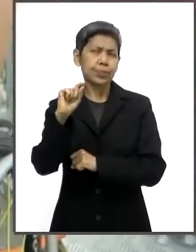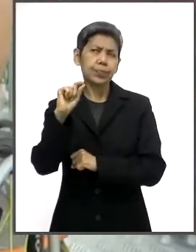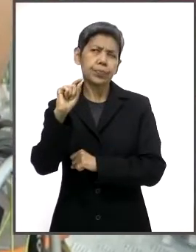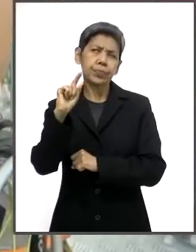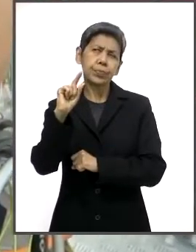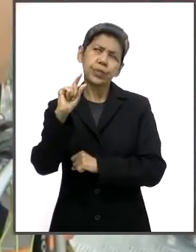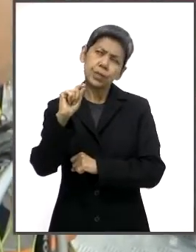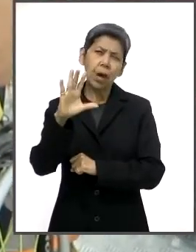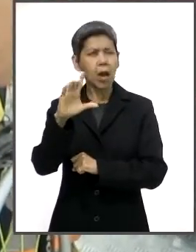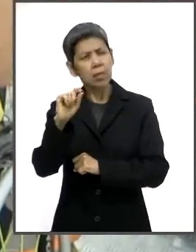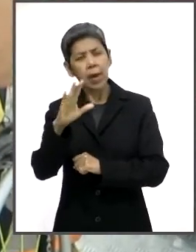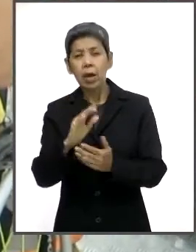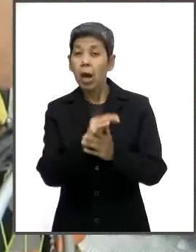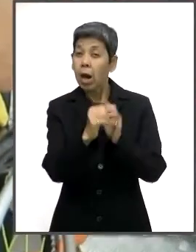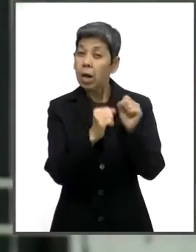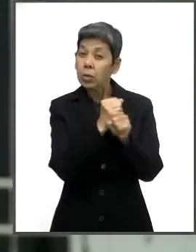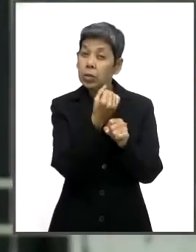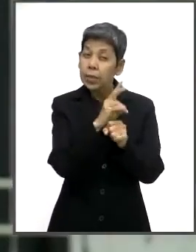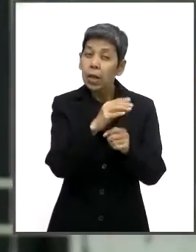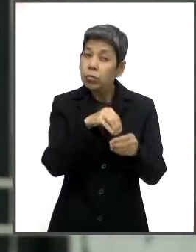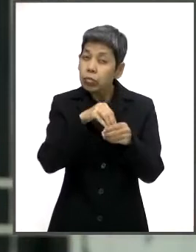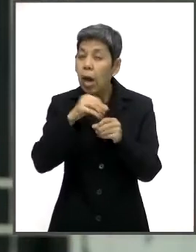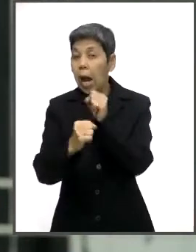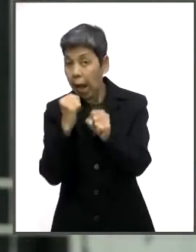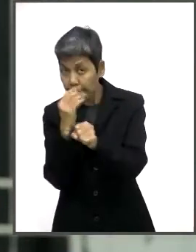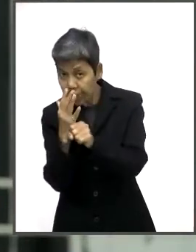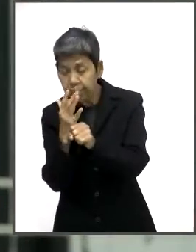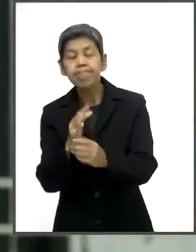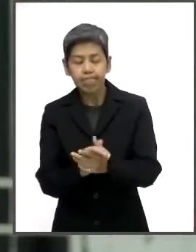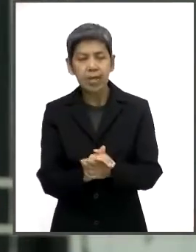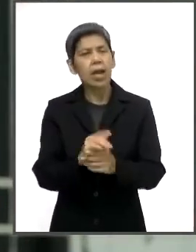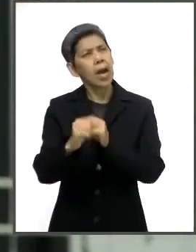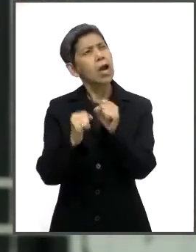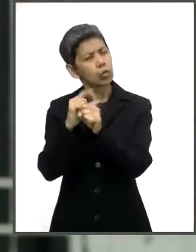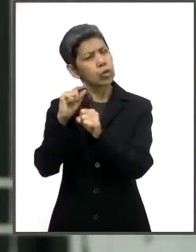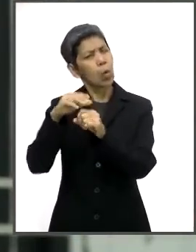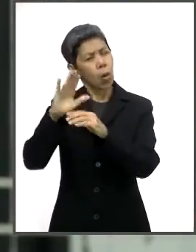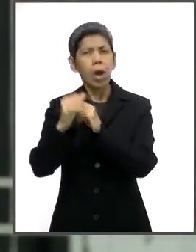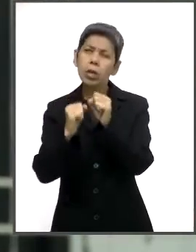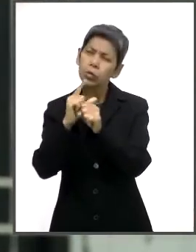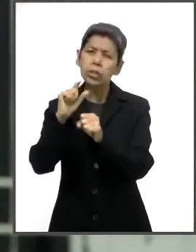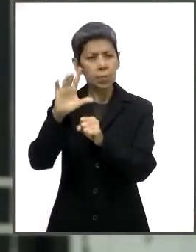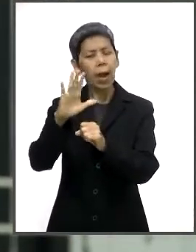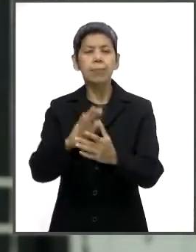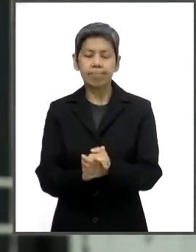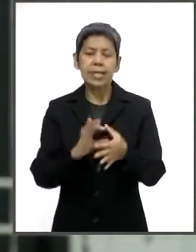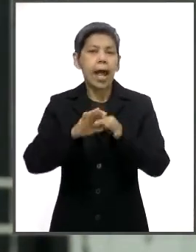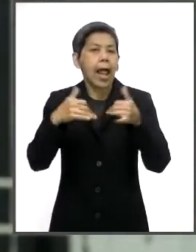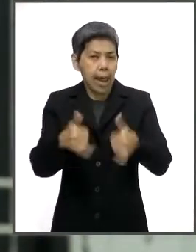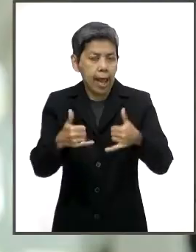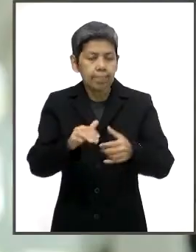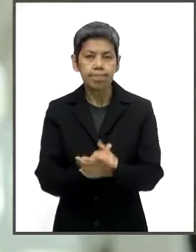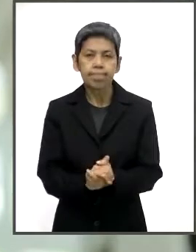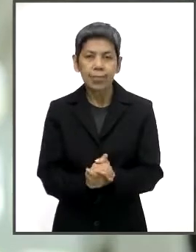20กว่าแล้วนะคะ25เพราะว่า17อยู่บ้านประมาณ5ปีอย่างเงี้ยค่ะก็20กว่าแล้วเกือบ25แล้วเริ่มเล่นอย่างเงี้ย